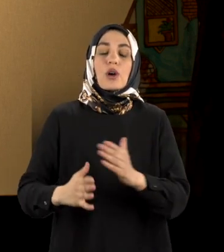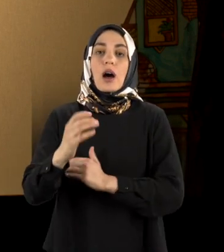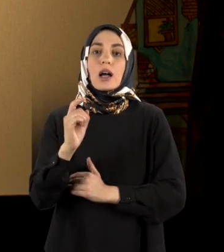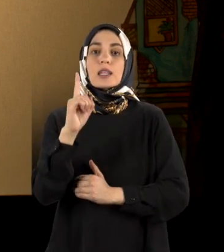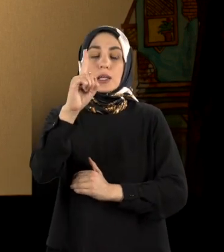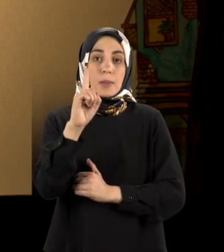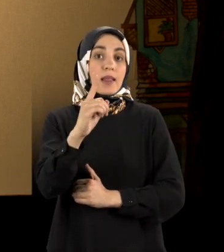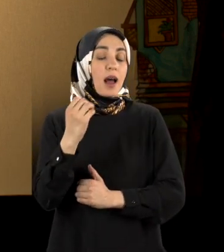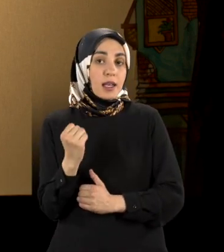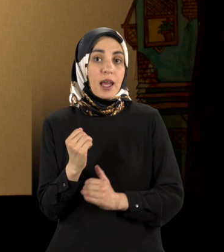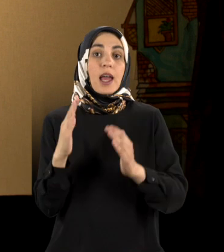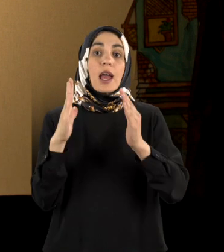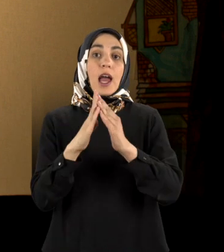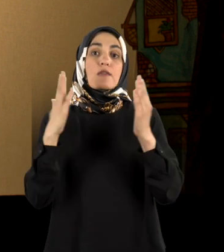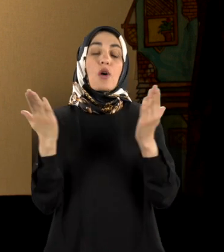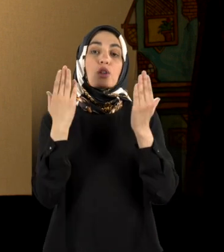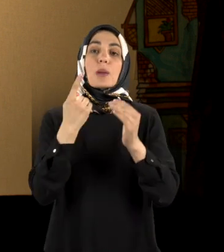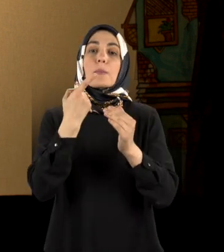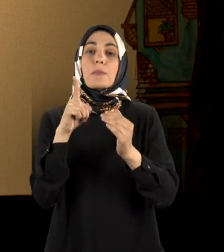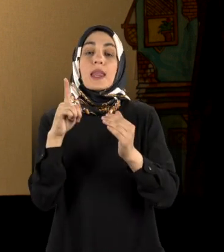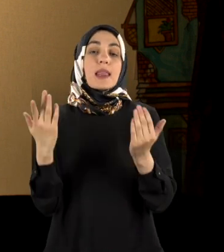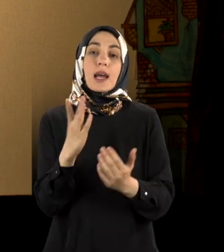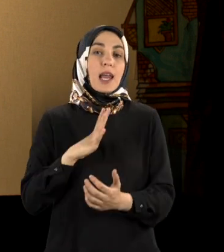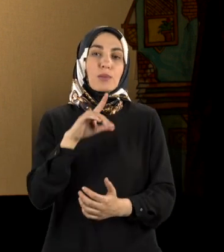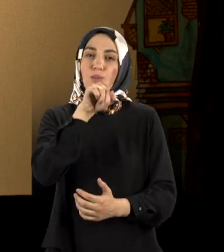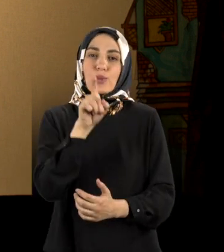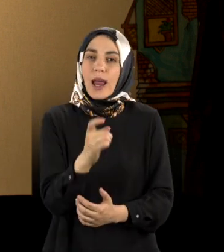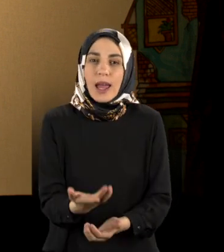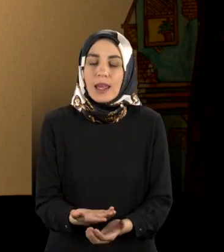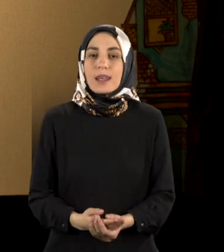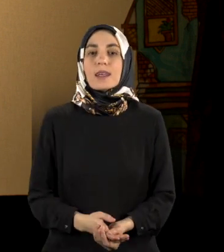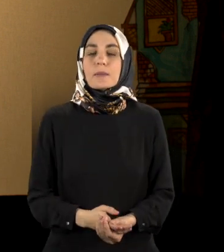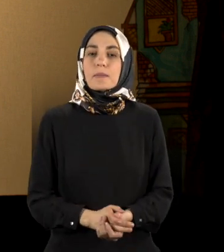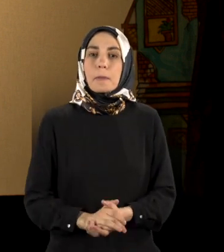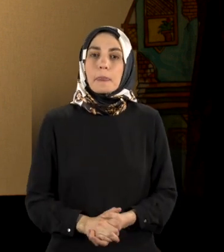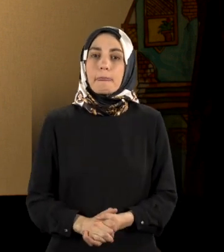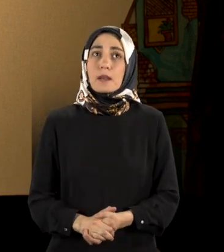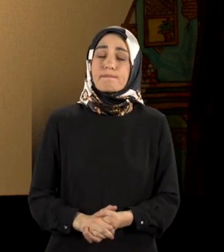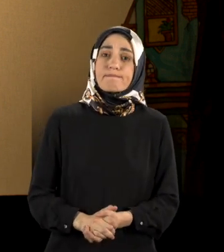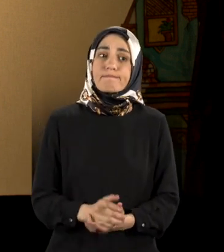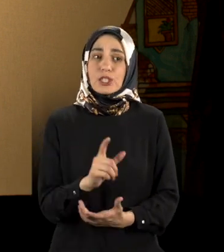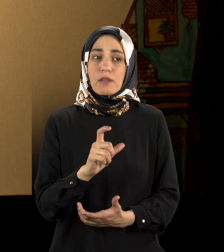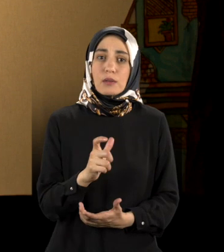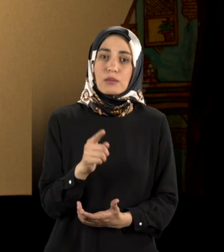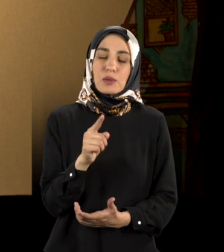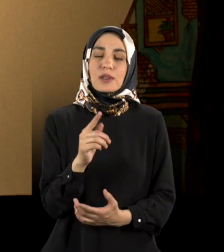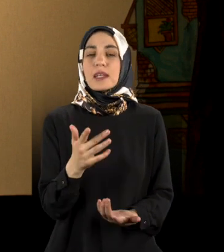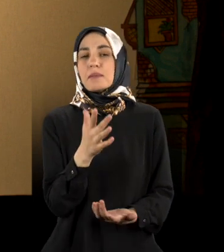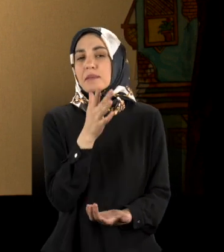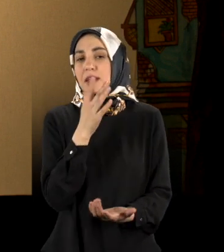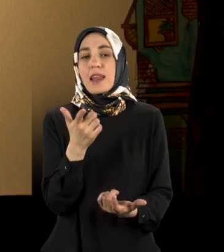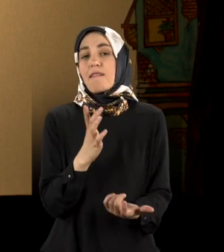sokakta aldım bir tane evde oldu birtanem nedir bu bir Bakalım